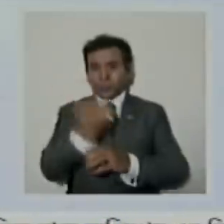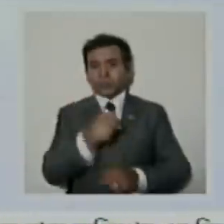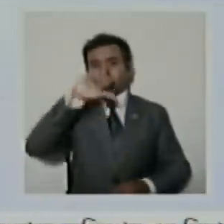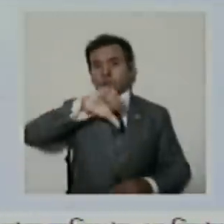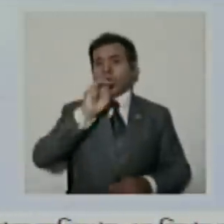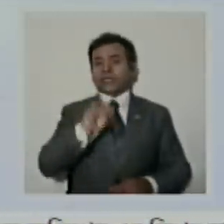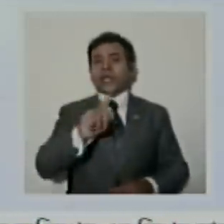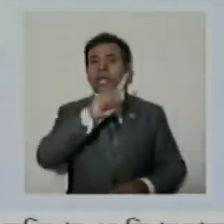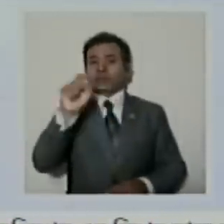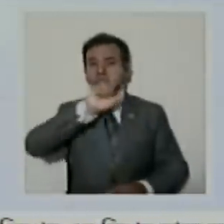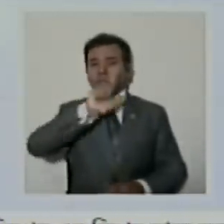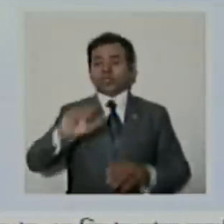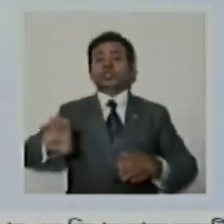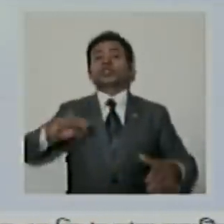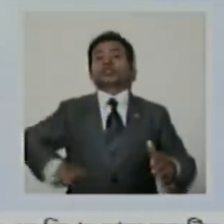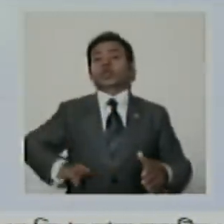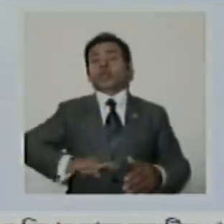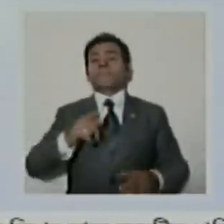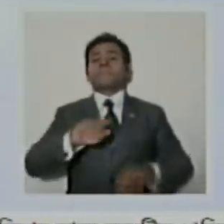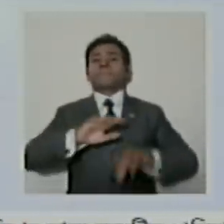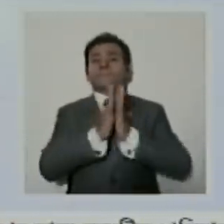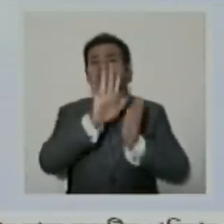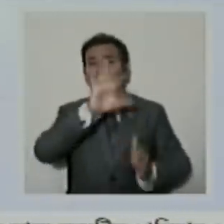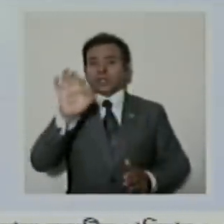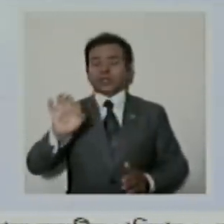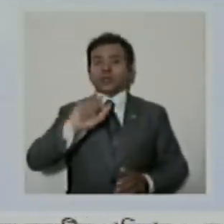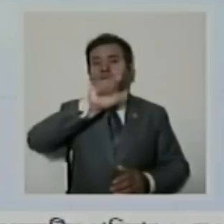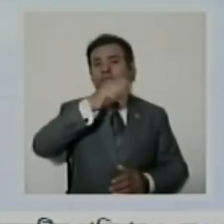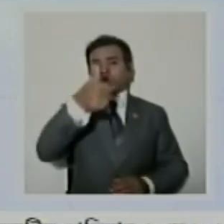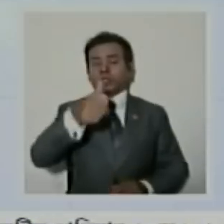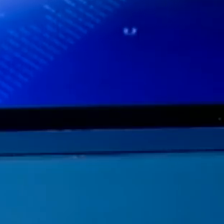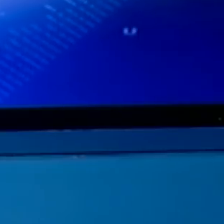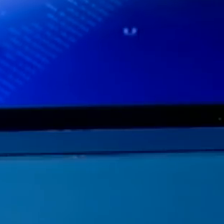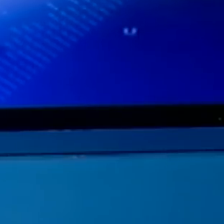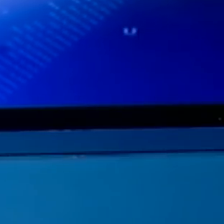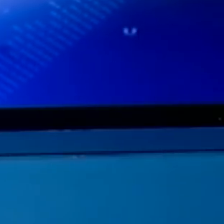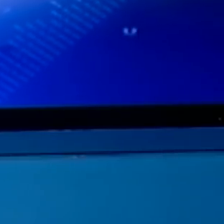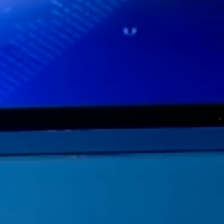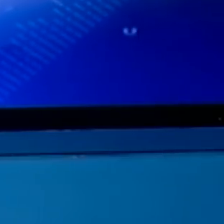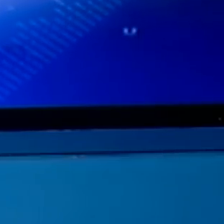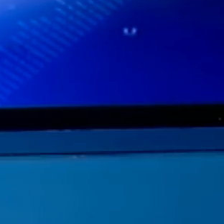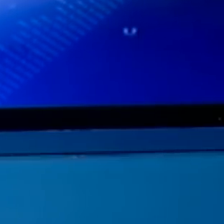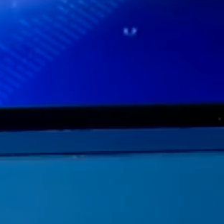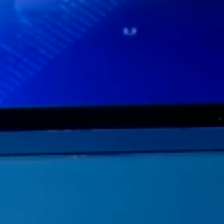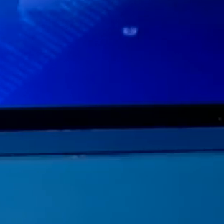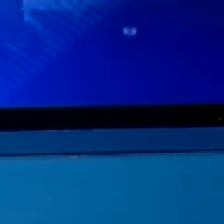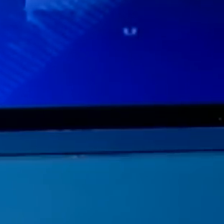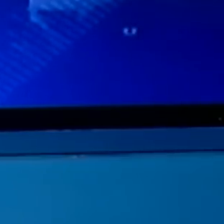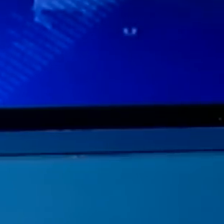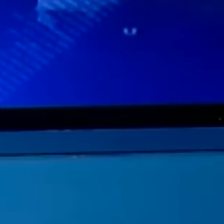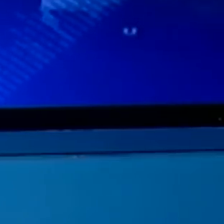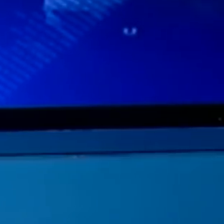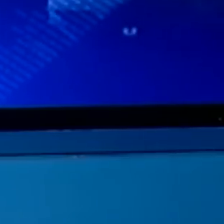বিভিন্ন জেলা শহরে মিলে আমাদের শনাক্ত হয়েছে 9177 জন। দর্শক এতক্ষণ শুনছিলেন